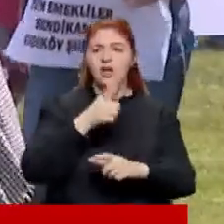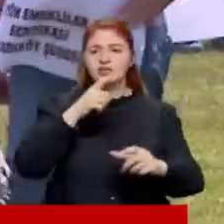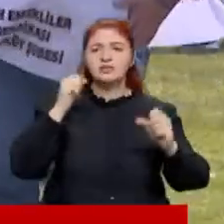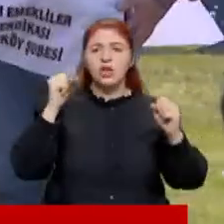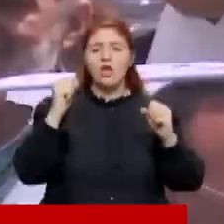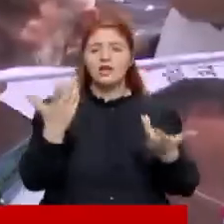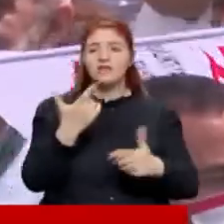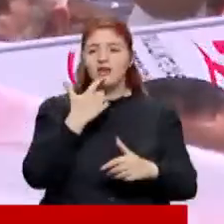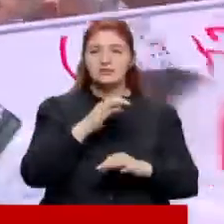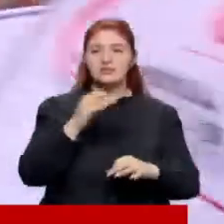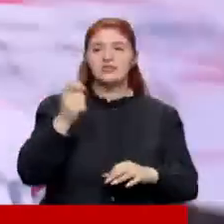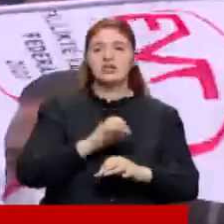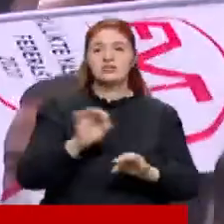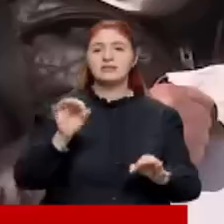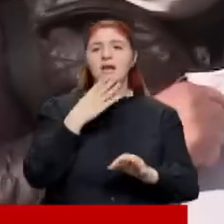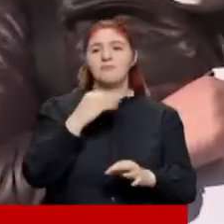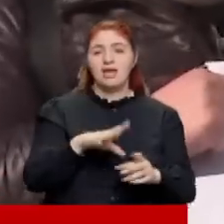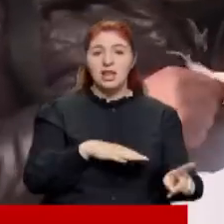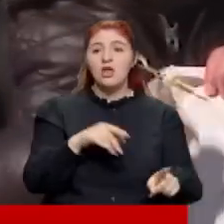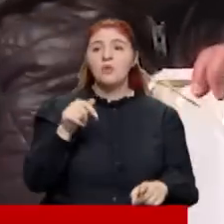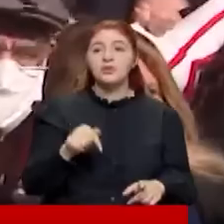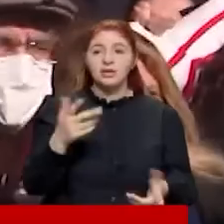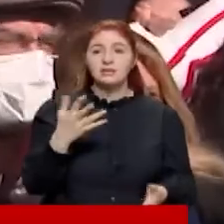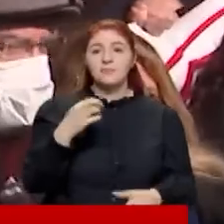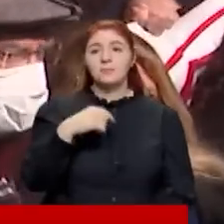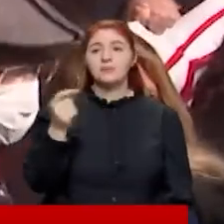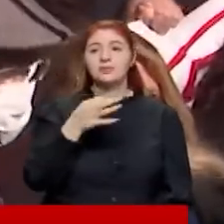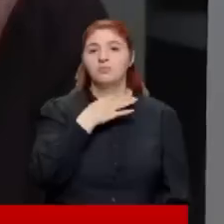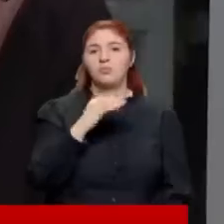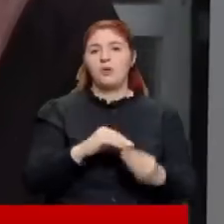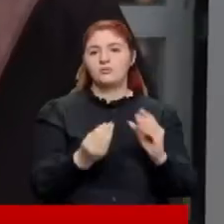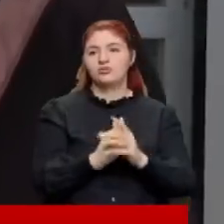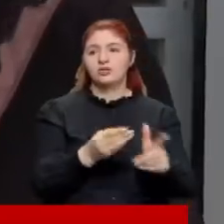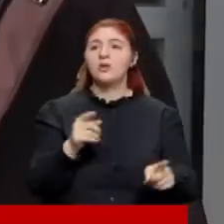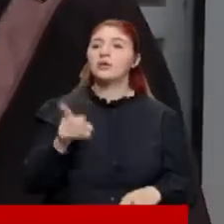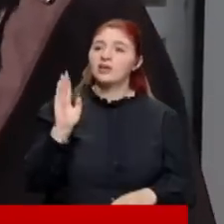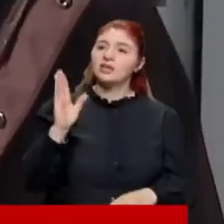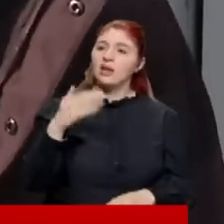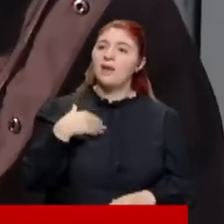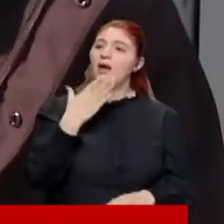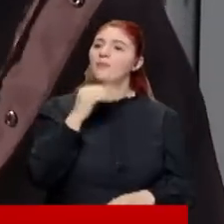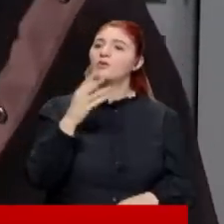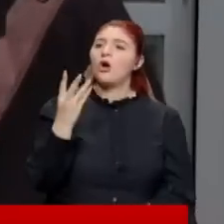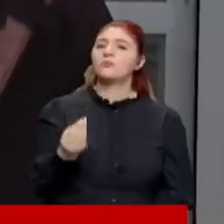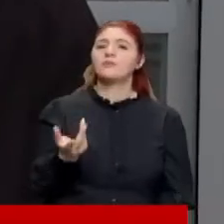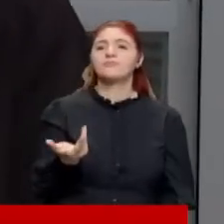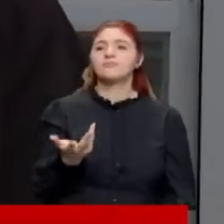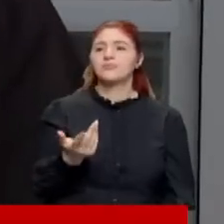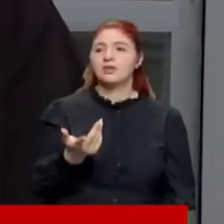Sloganları da yaşsız, şartsız emeklilikti. Bu kez prime takıldılar. Bu gidişle emekli